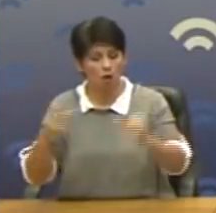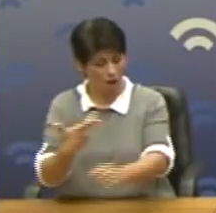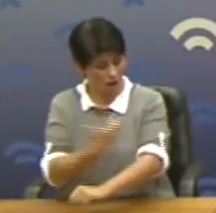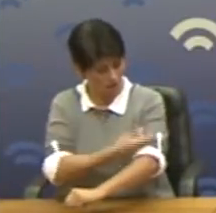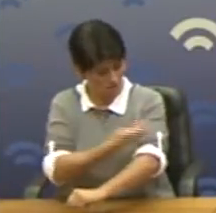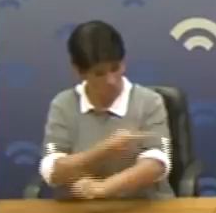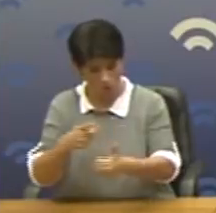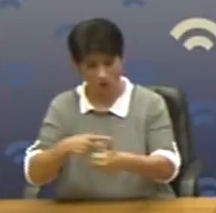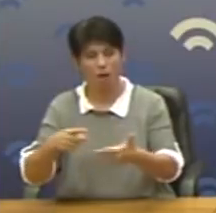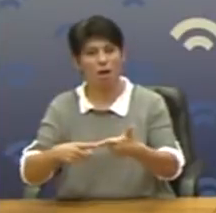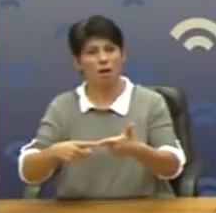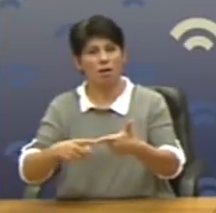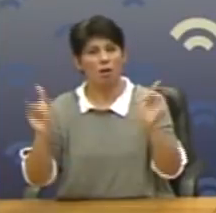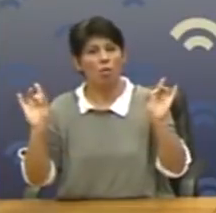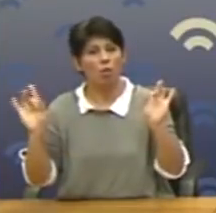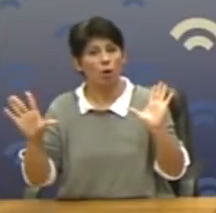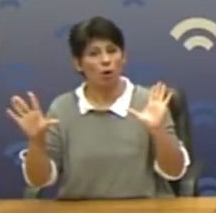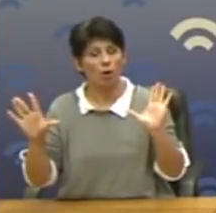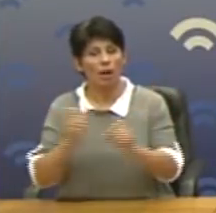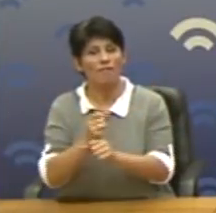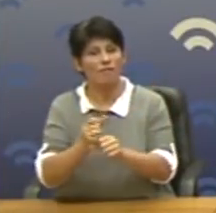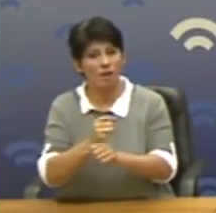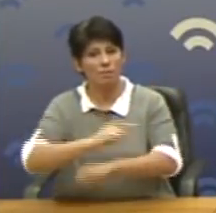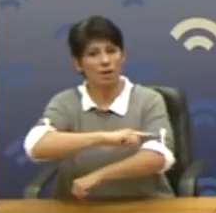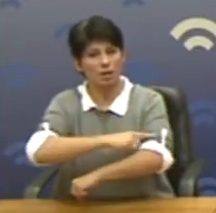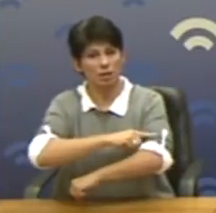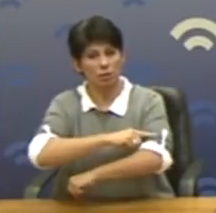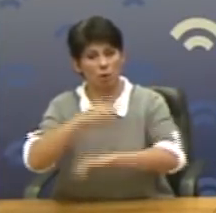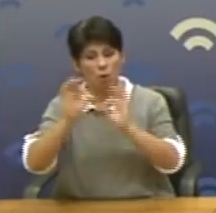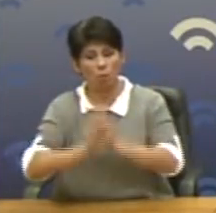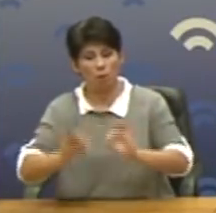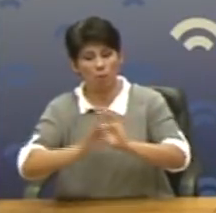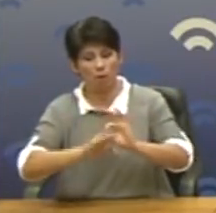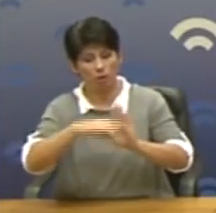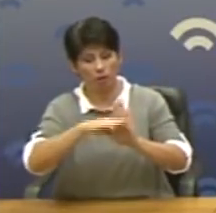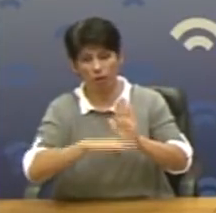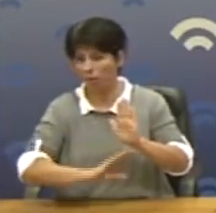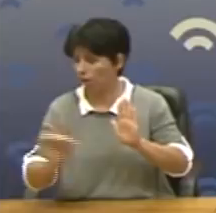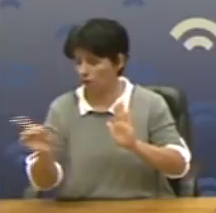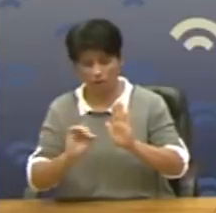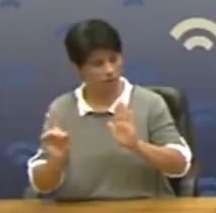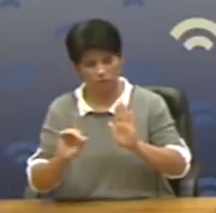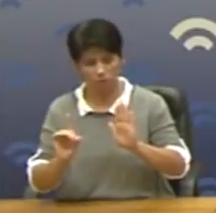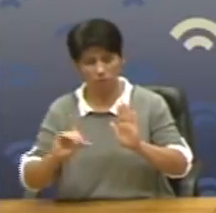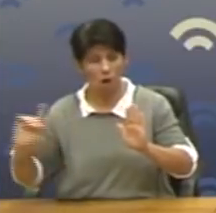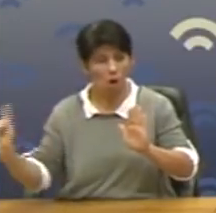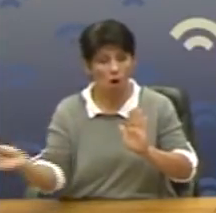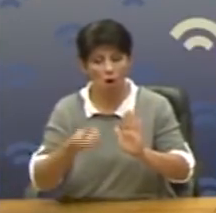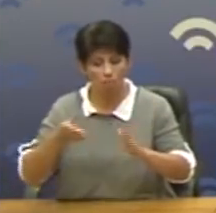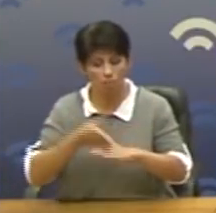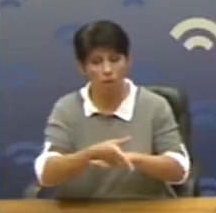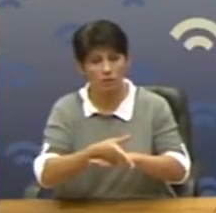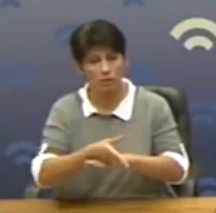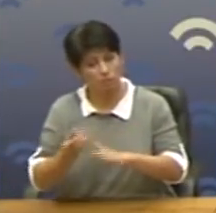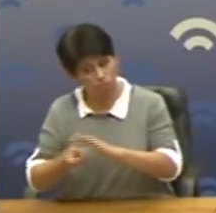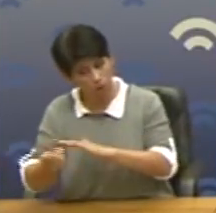εμβολιασμούς χωρίς όρους και προϋποθέσεις. Αφορά την υγεία και τη ζωή όλων και των προσφύγων και